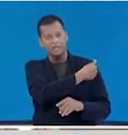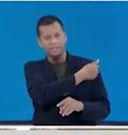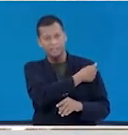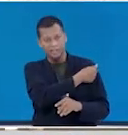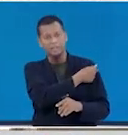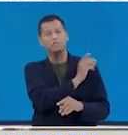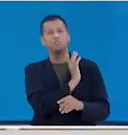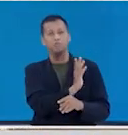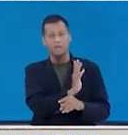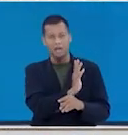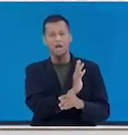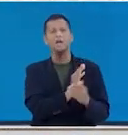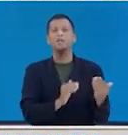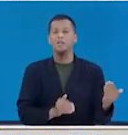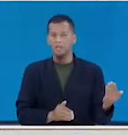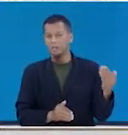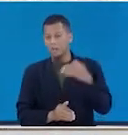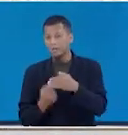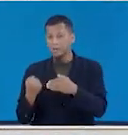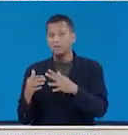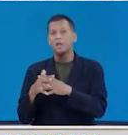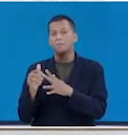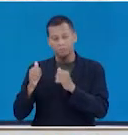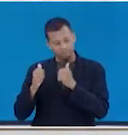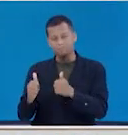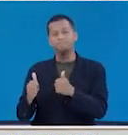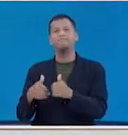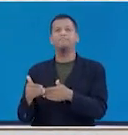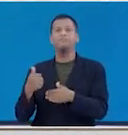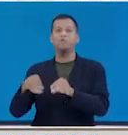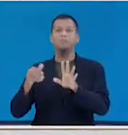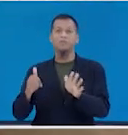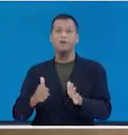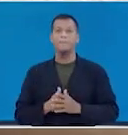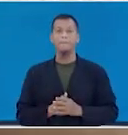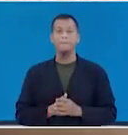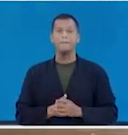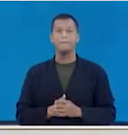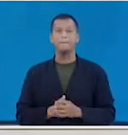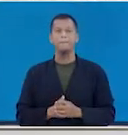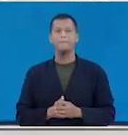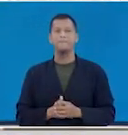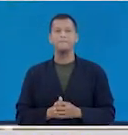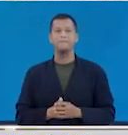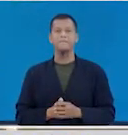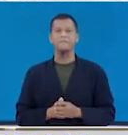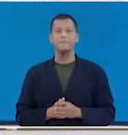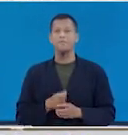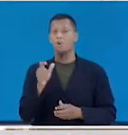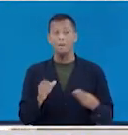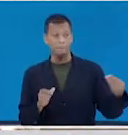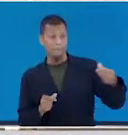yang sampai di pasar ini sudah dinyatakan sehat. Dan juga para pedagang ini memberikan tips bagi para pembeli untuk membeli hewan